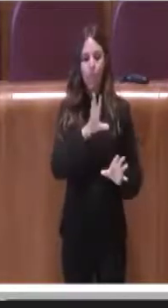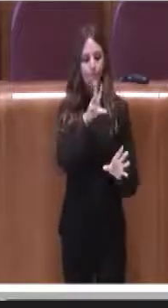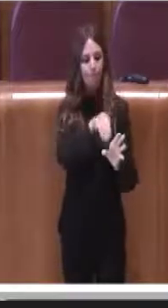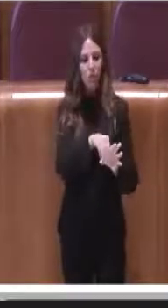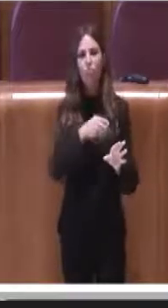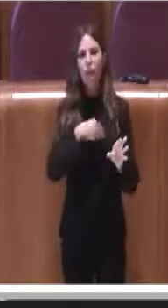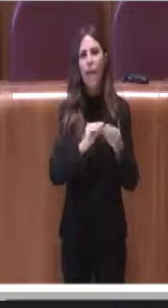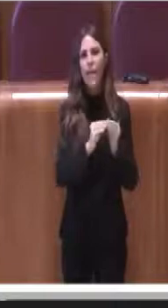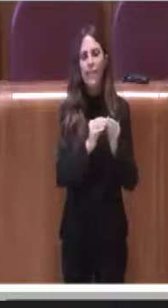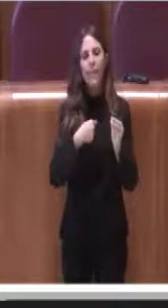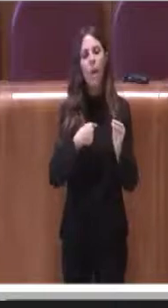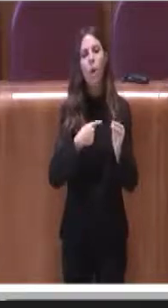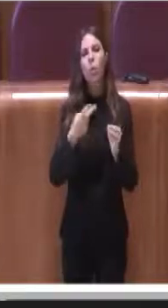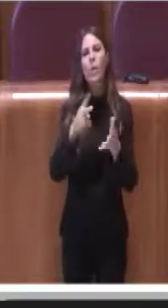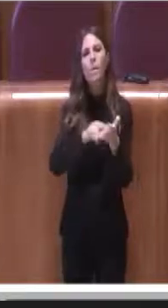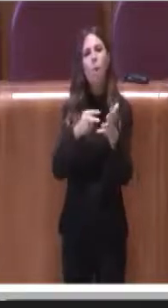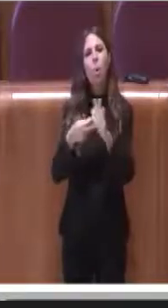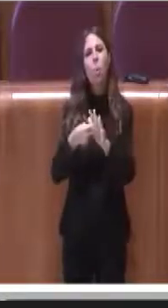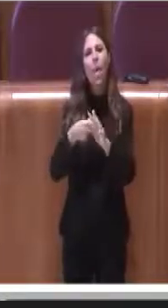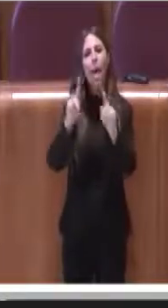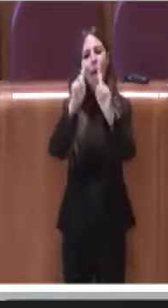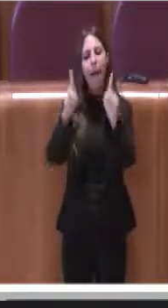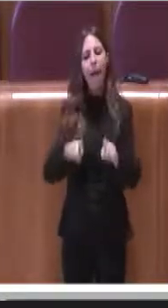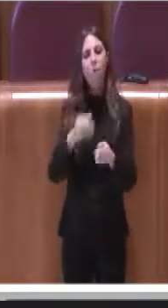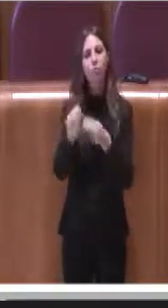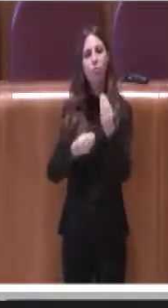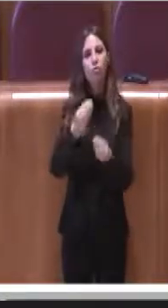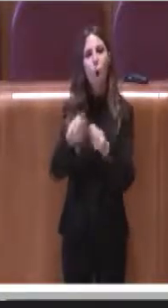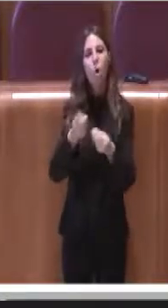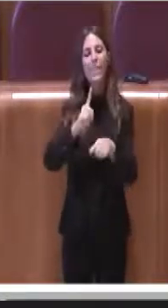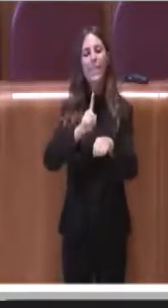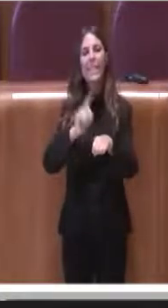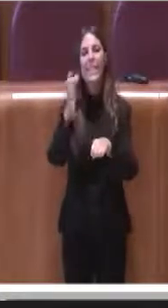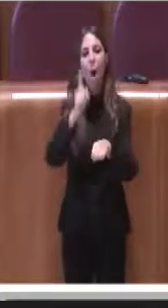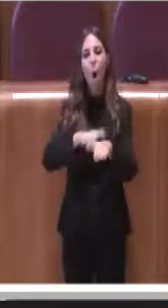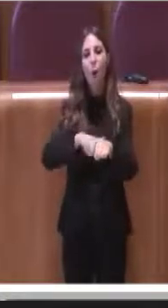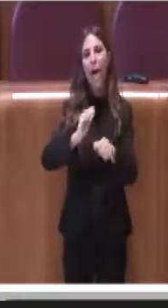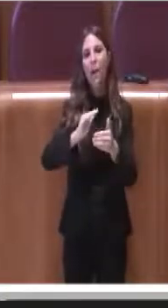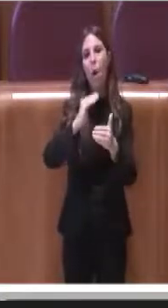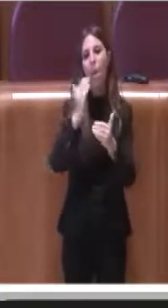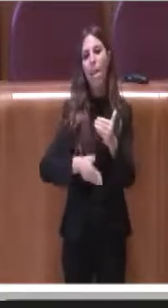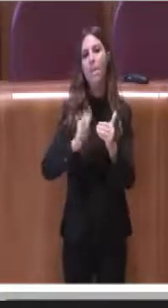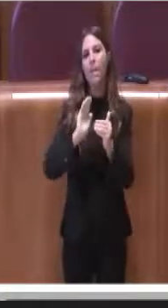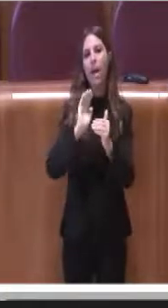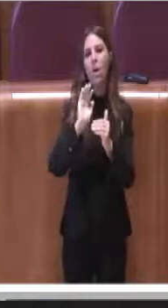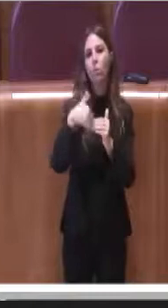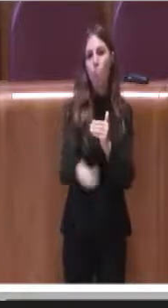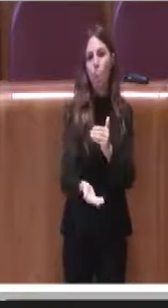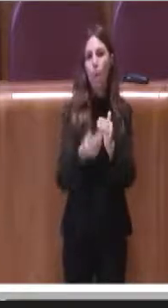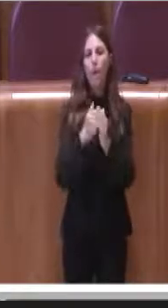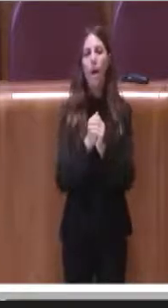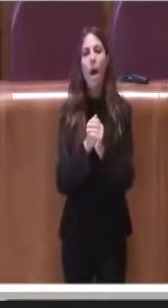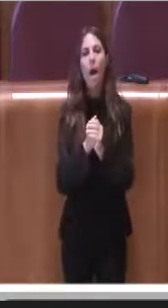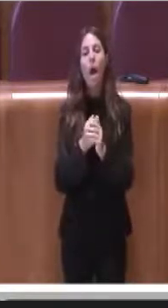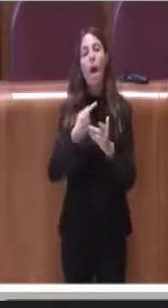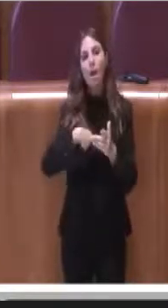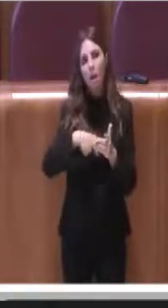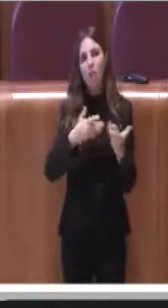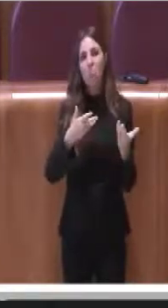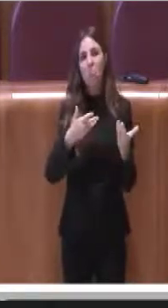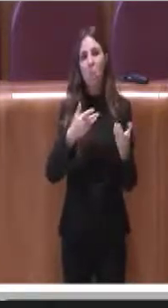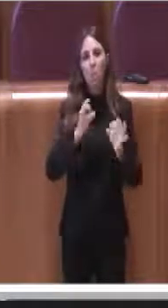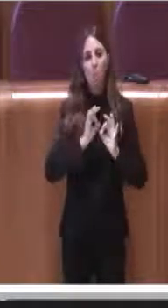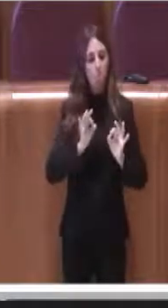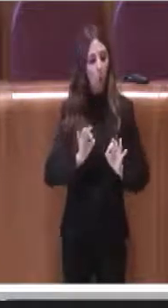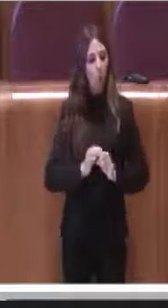le anomalie delle macchine che sono fu accese fuori orario. E di questo ringrazio, me lo permetta, moltissimo non solo la polizia locale, ma anche